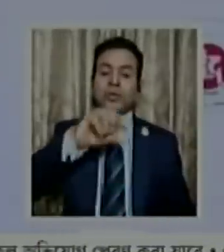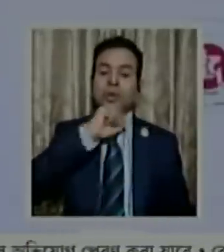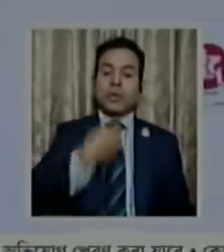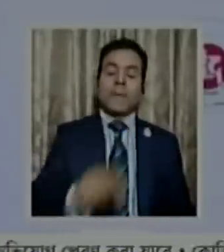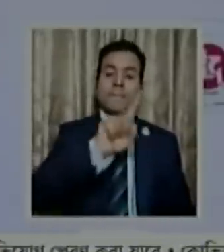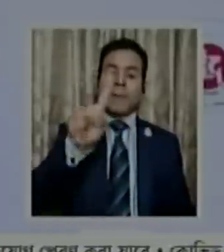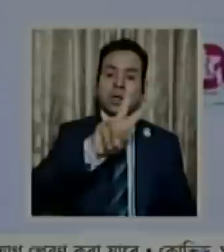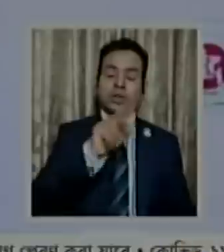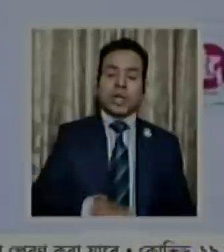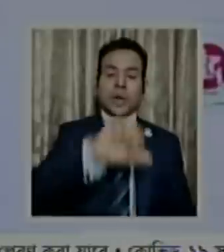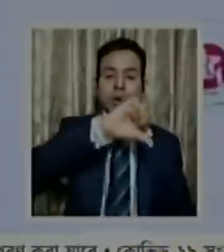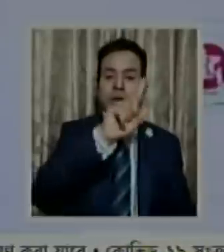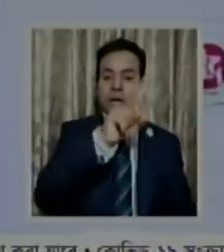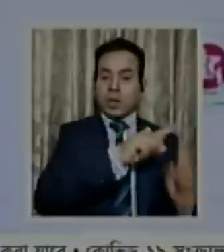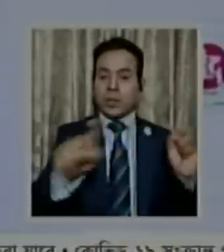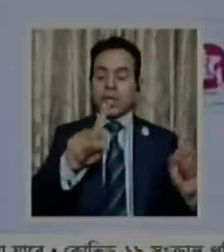৭১-৮০ জন,